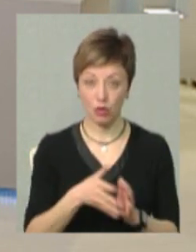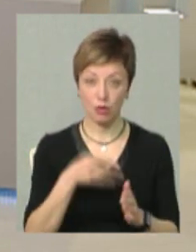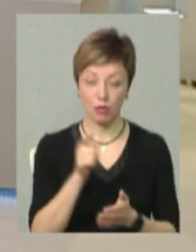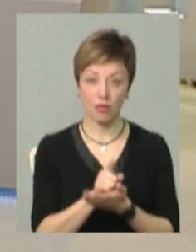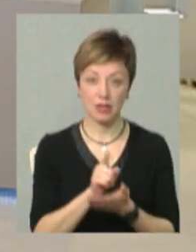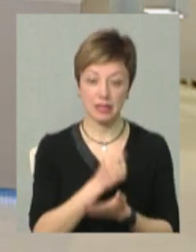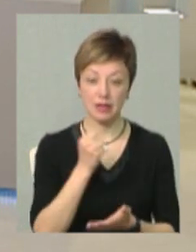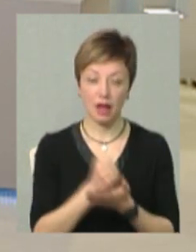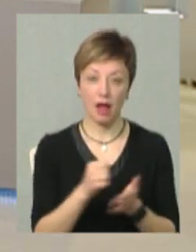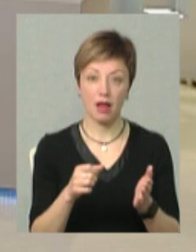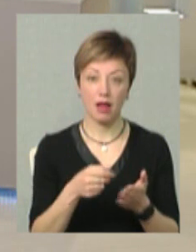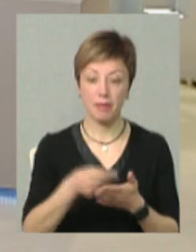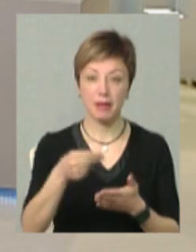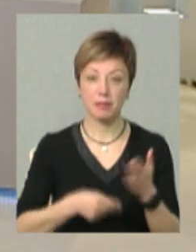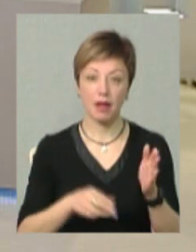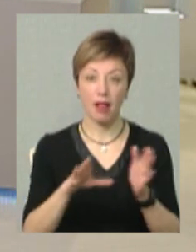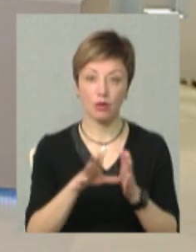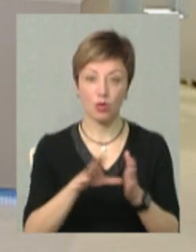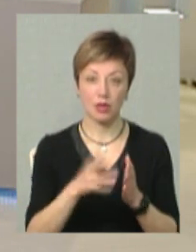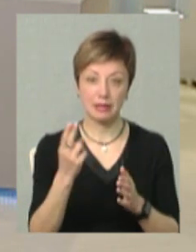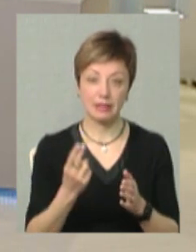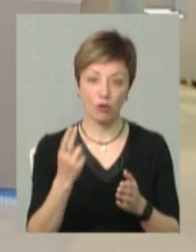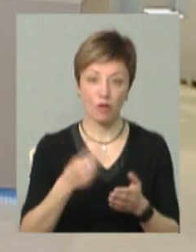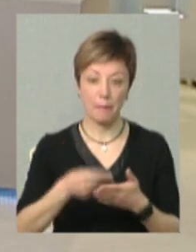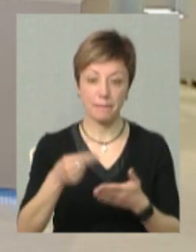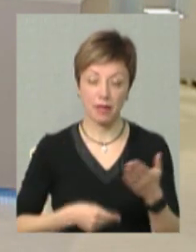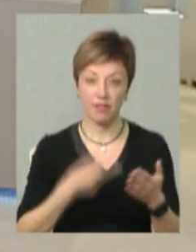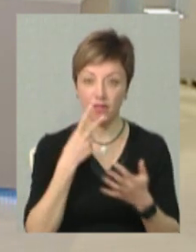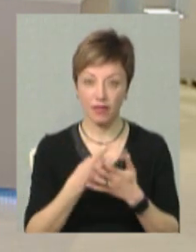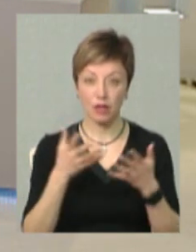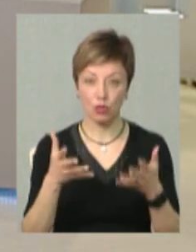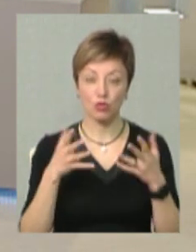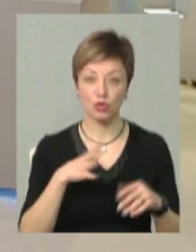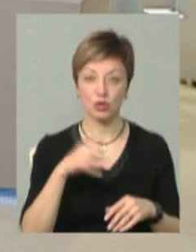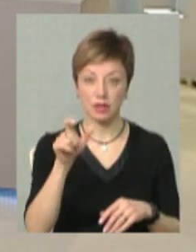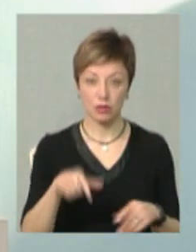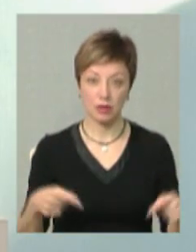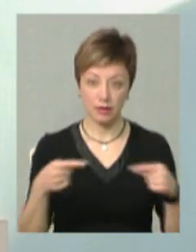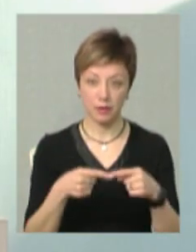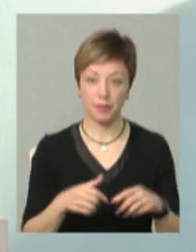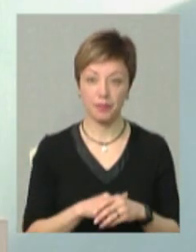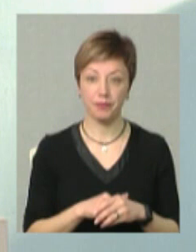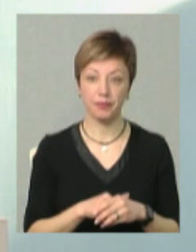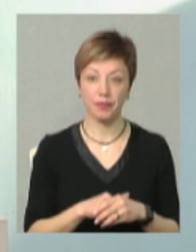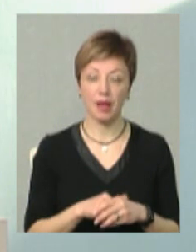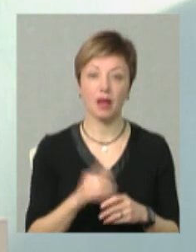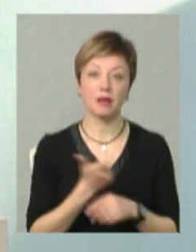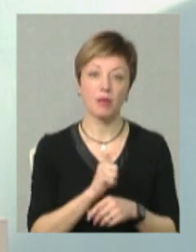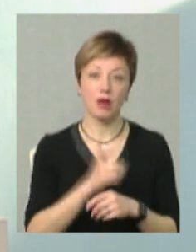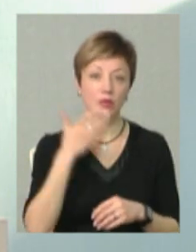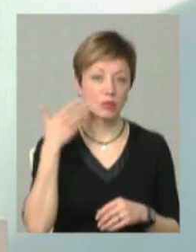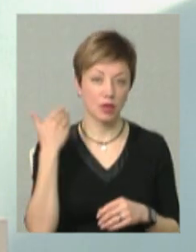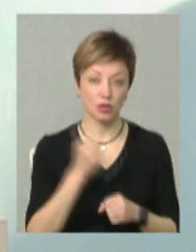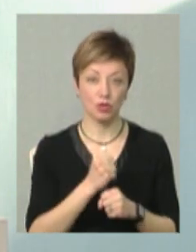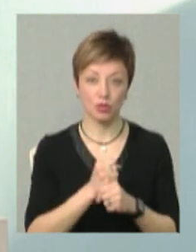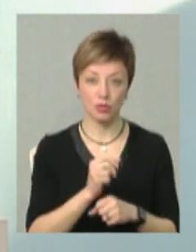вона повинна завірити електронним цифровим підписом ці документи, щоб видно було, можна це було її ідентифікувати. Так само вже набагато легше